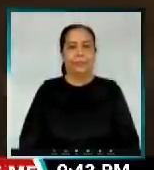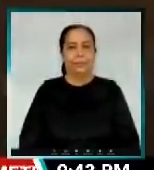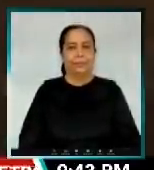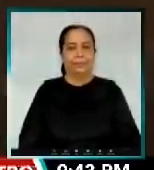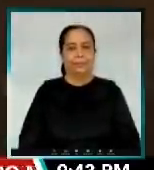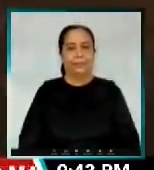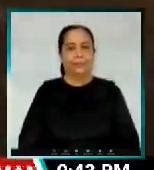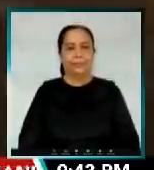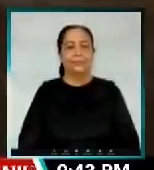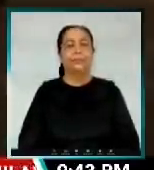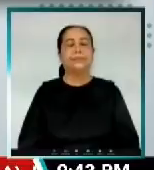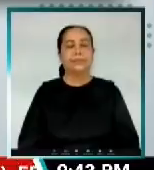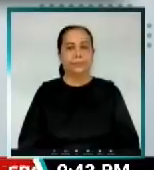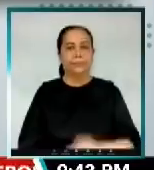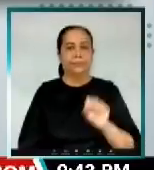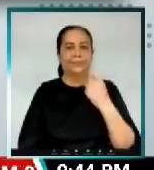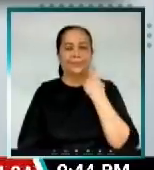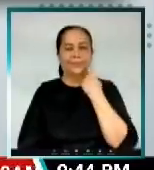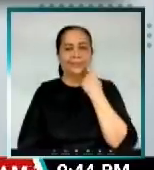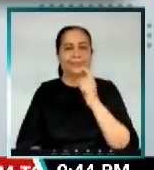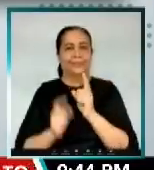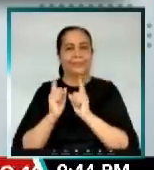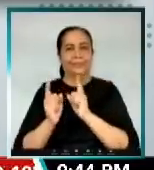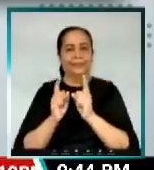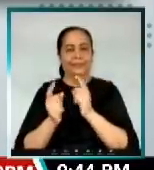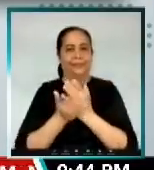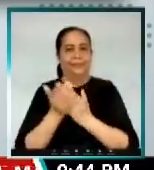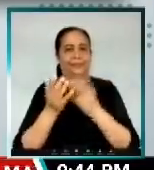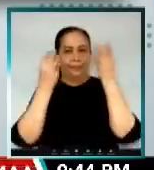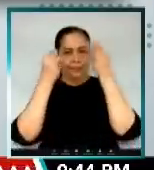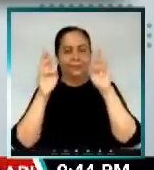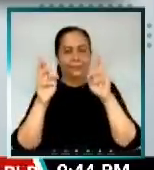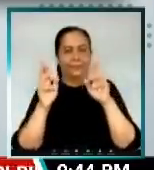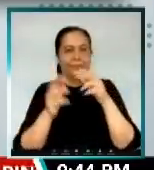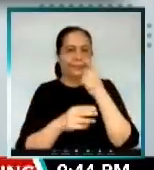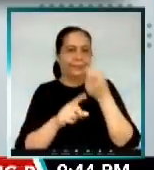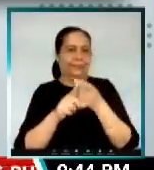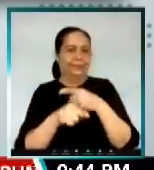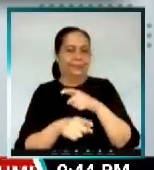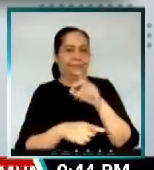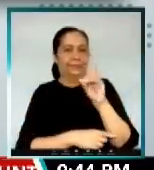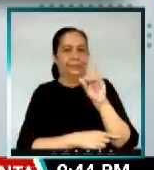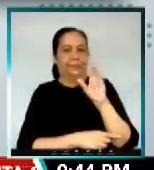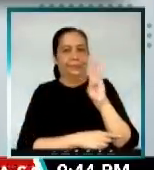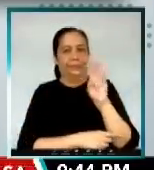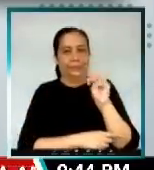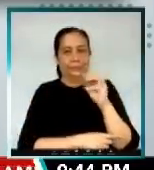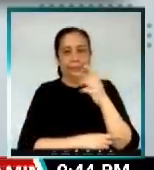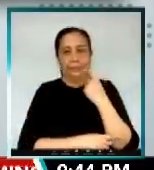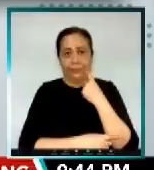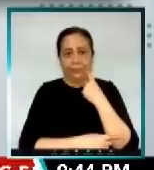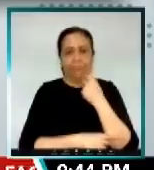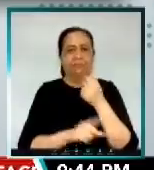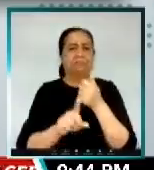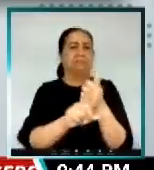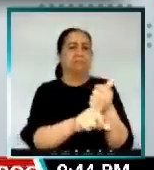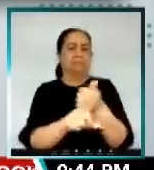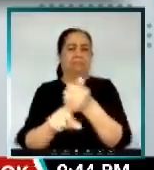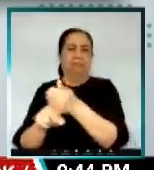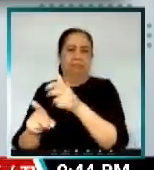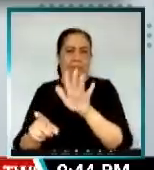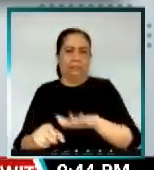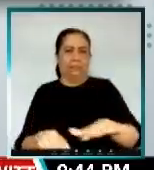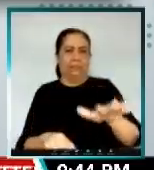Maki, alam mo, kanina nakausap natin yung ilang mga mayor, ano, dahil base nga sa DBM kanina, ay ipinapaubayan na rin nila sa mga LGU